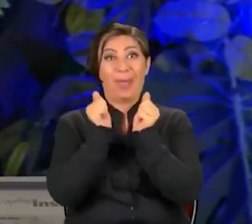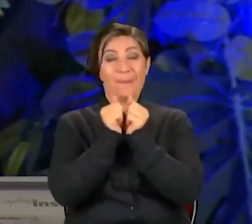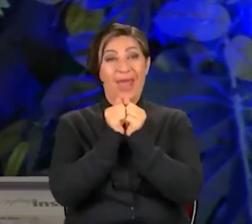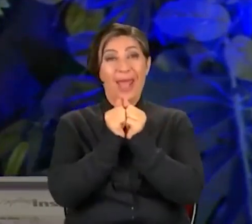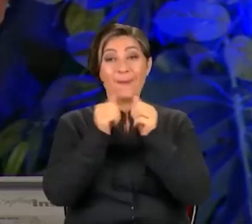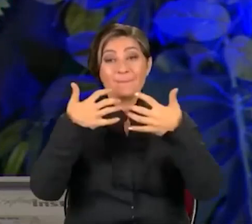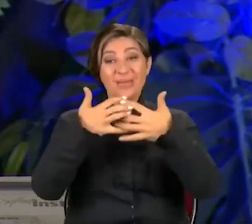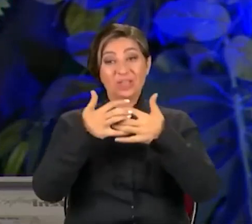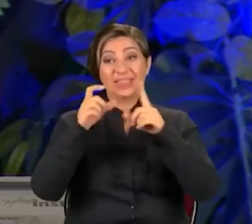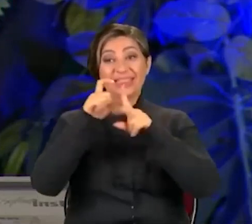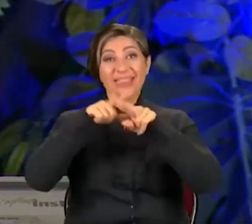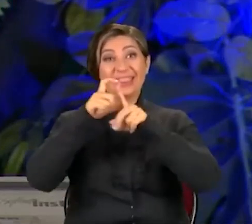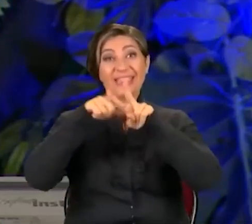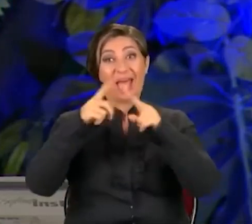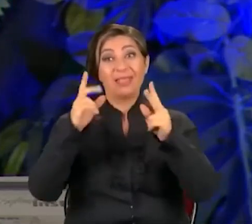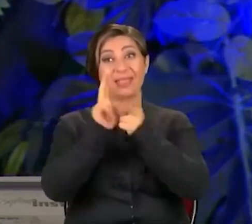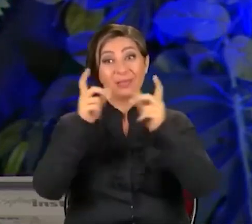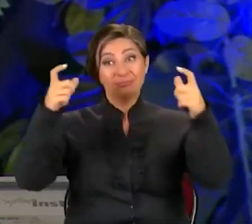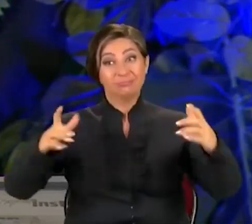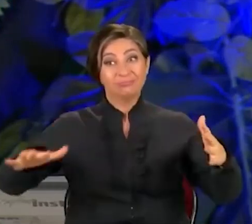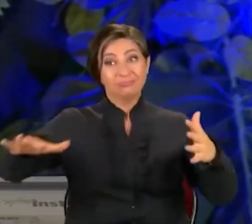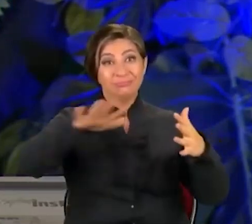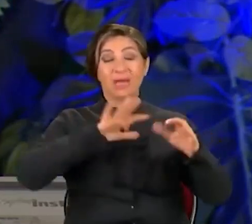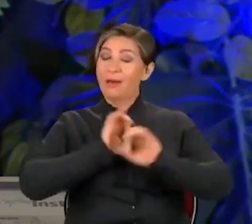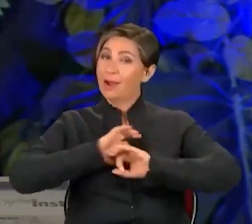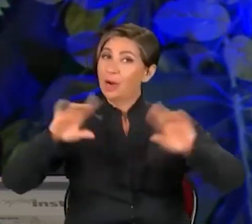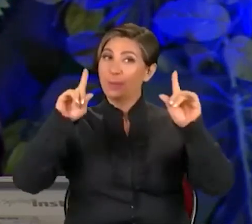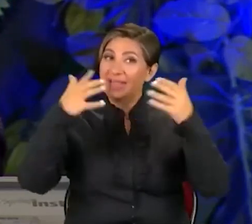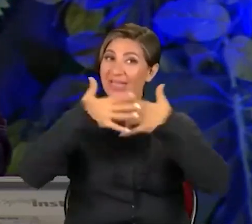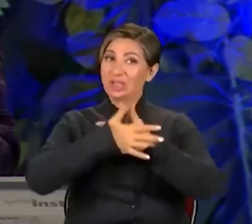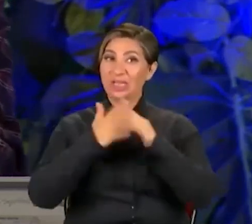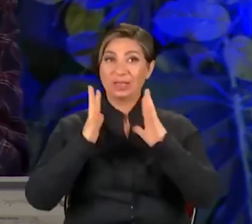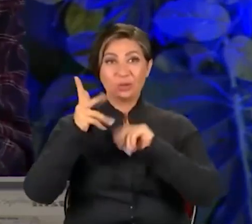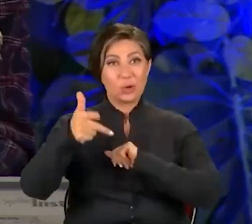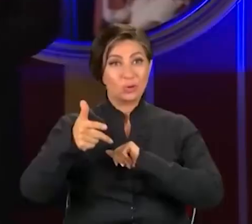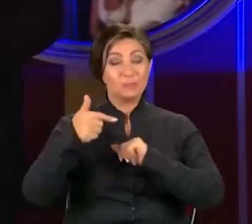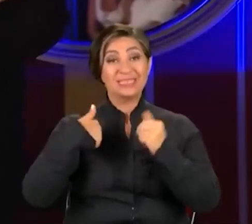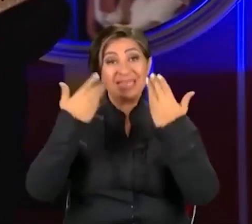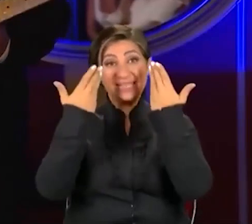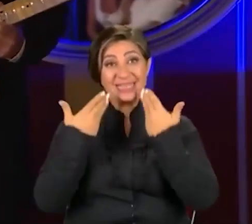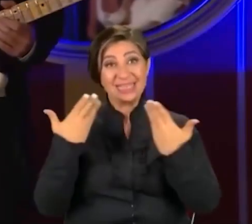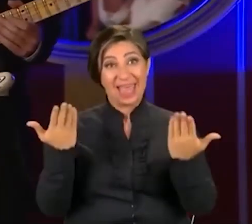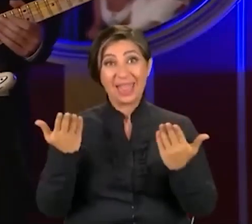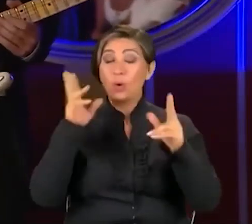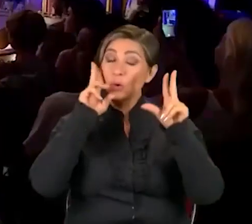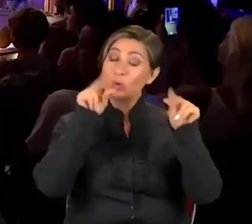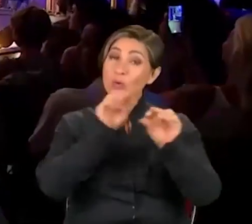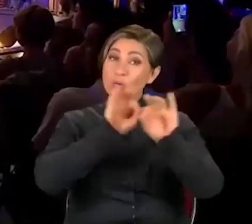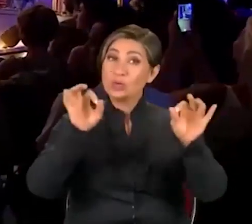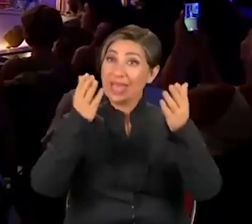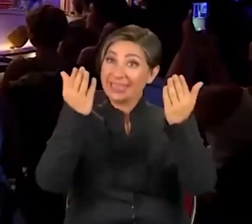beraber Mecidiyeköy Dada Kabare'de harikulade bir gece geçiriyoruz. Bizi izleyenler, uykusuzlar